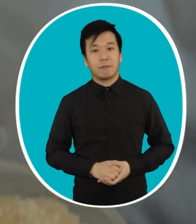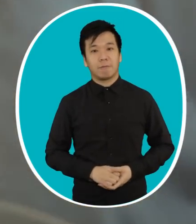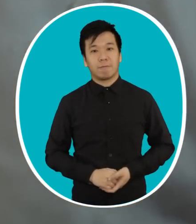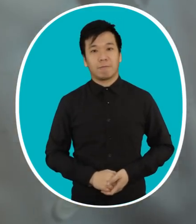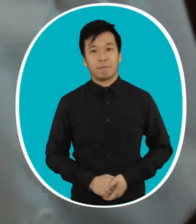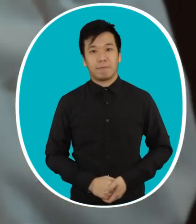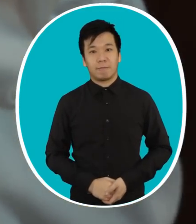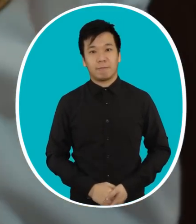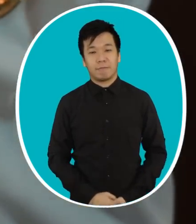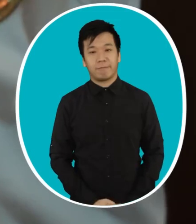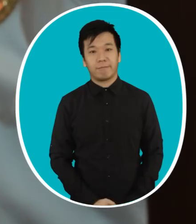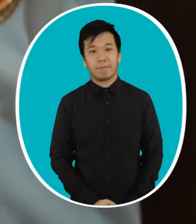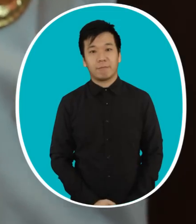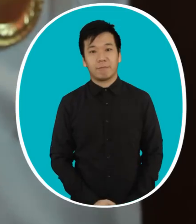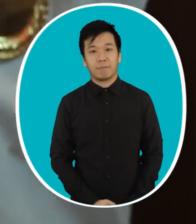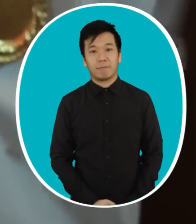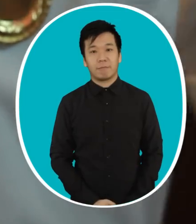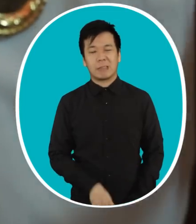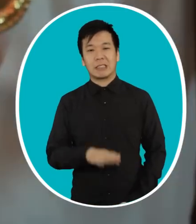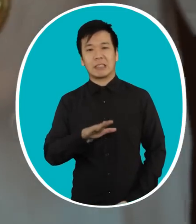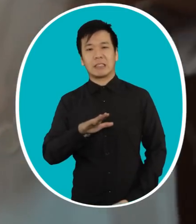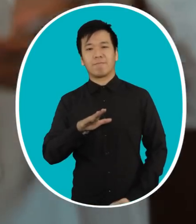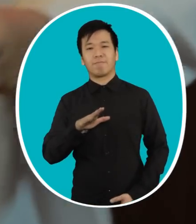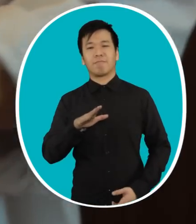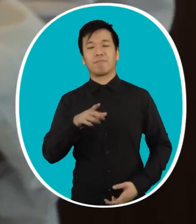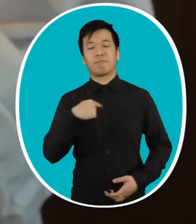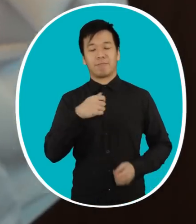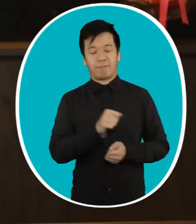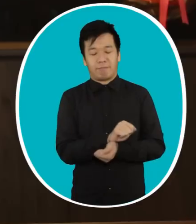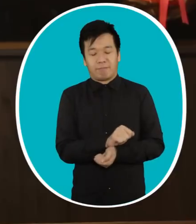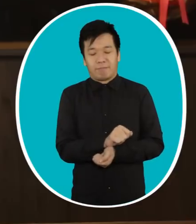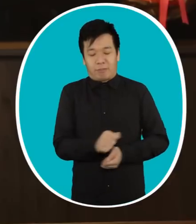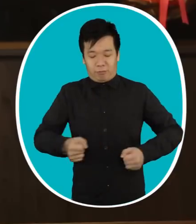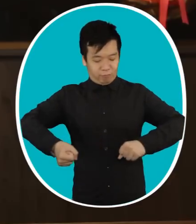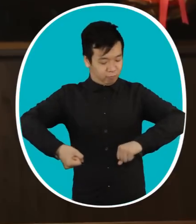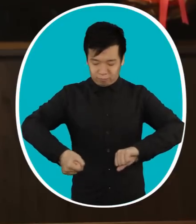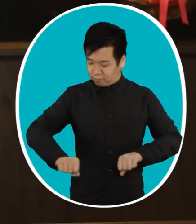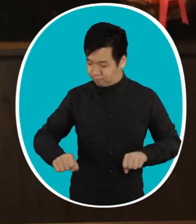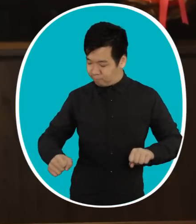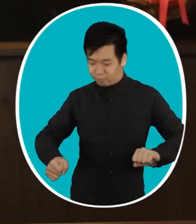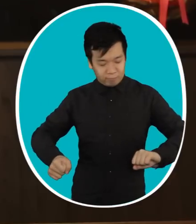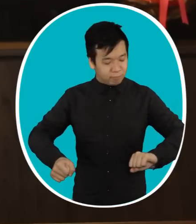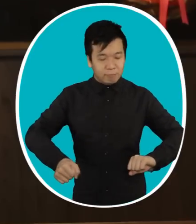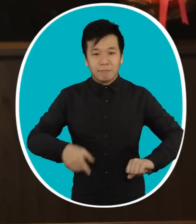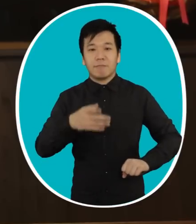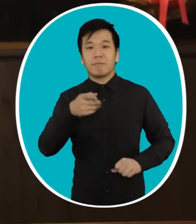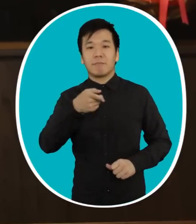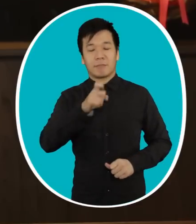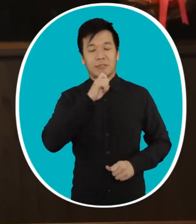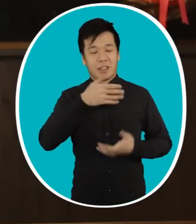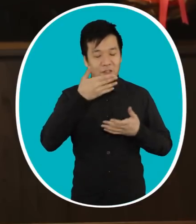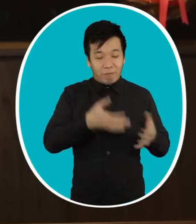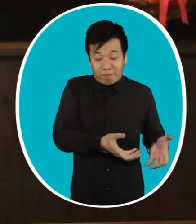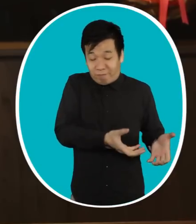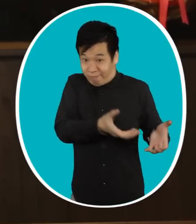我食咗，等等。哎，係啦，係時候鬆綁啦。咁跟住咧，我呢碗飯咧就會交俾佢嘅，但係